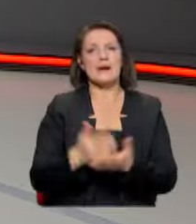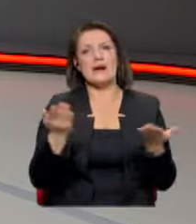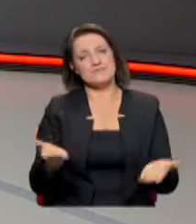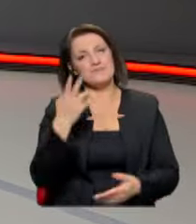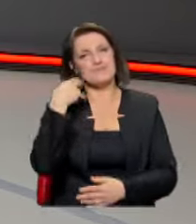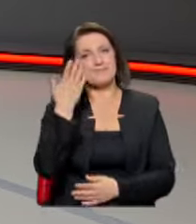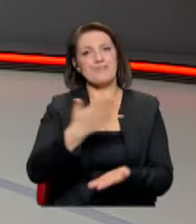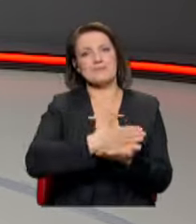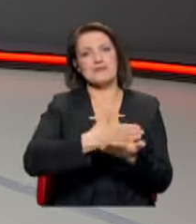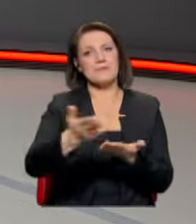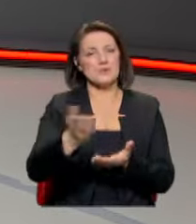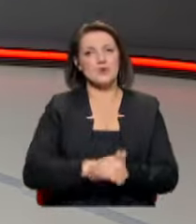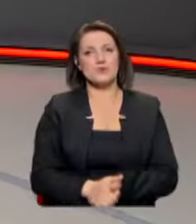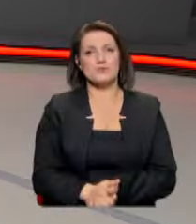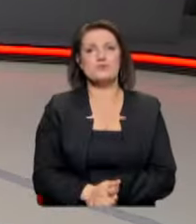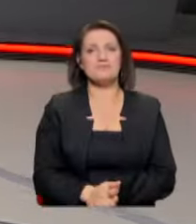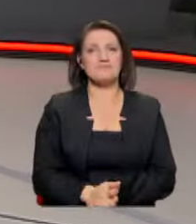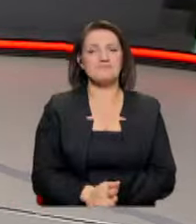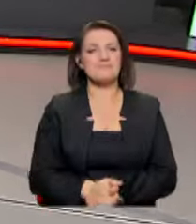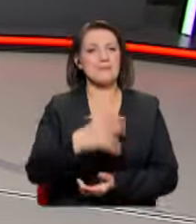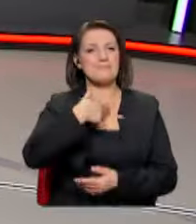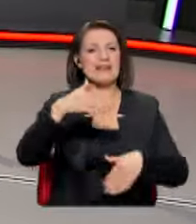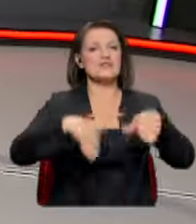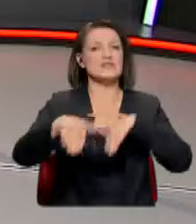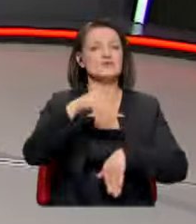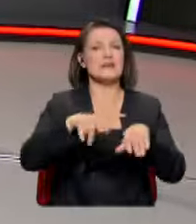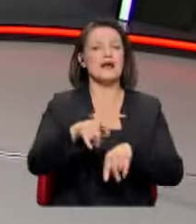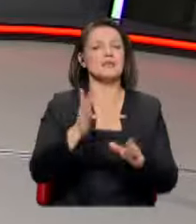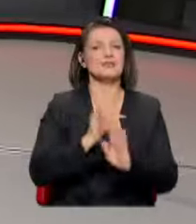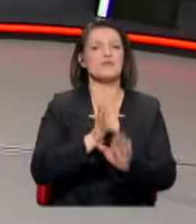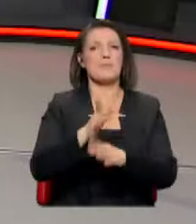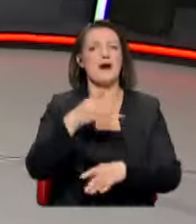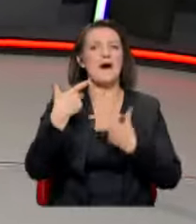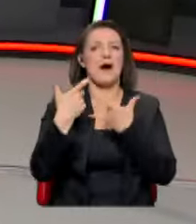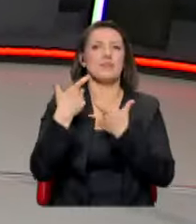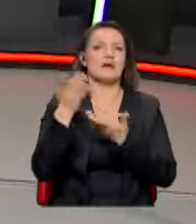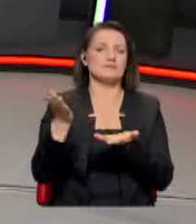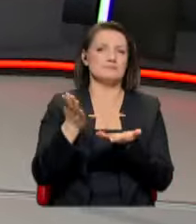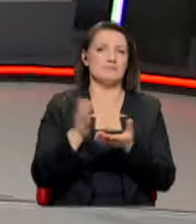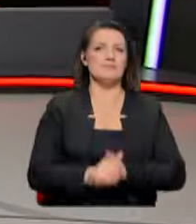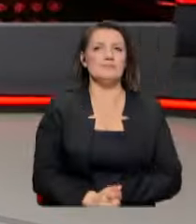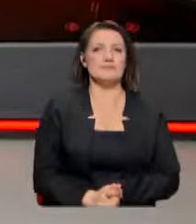Evet efendim, devam ediyoruz. Yerel seçimlerle devam ediyoruz yine. Hatay düğümü.